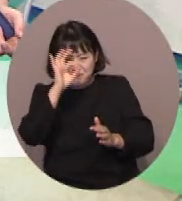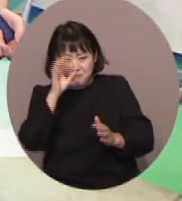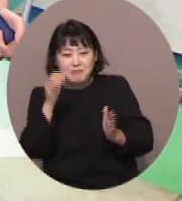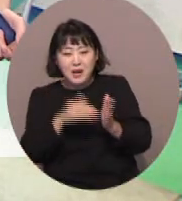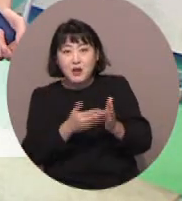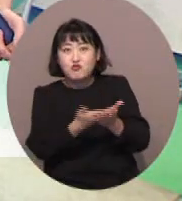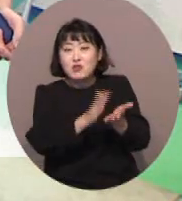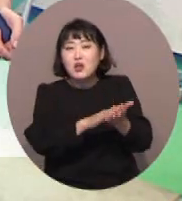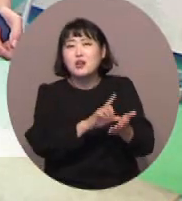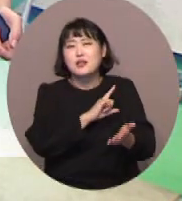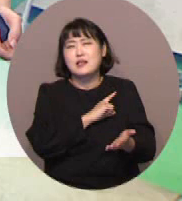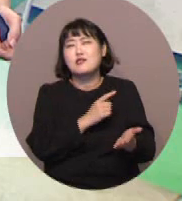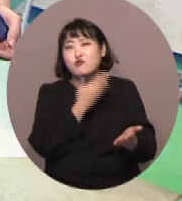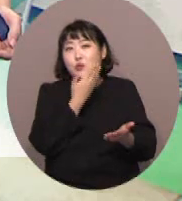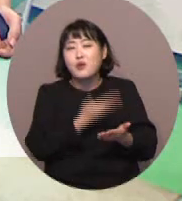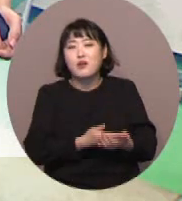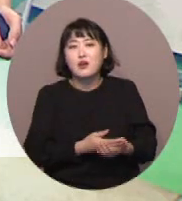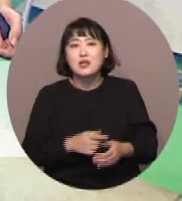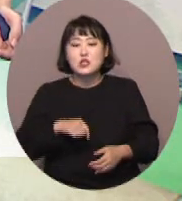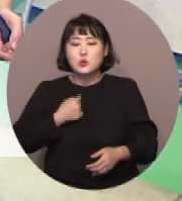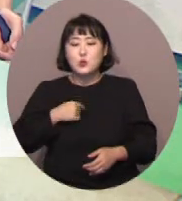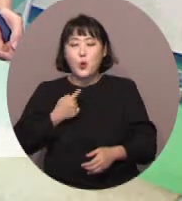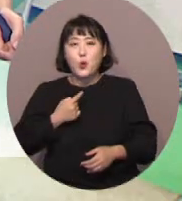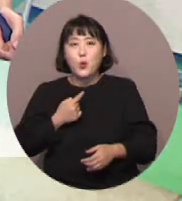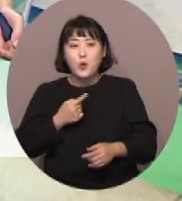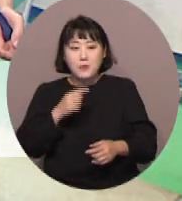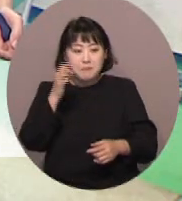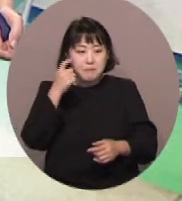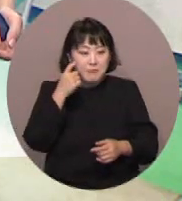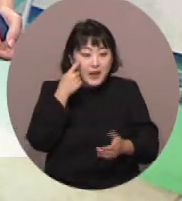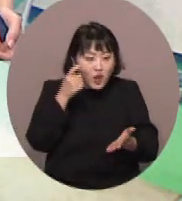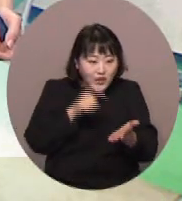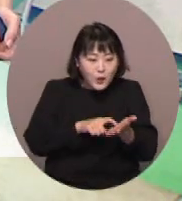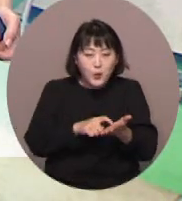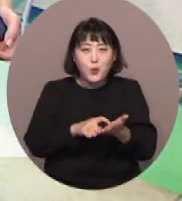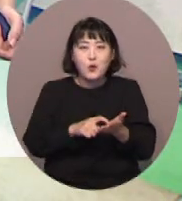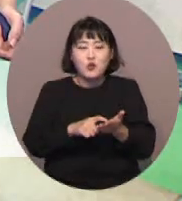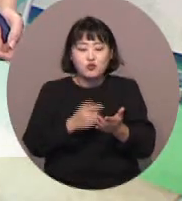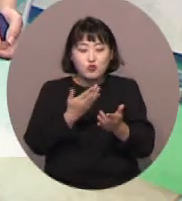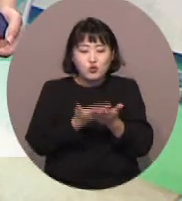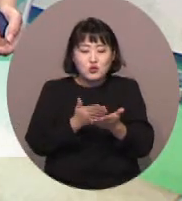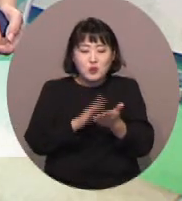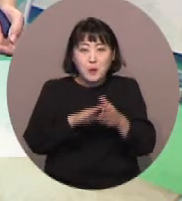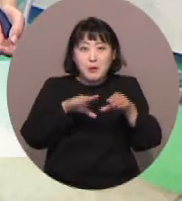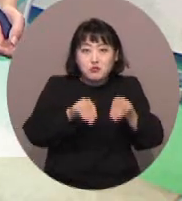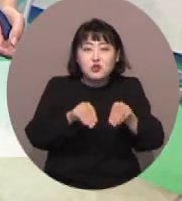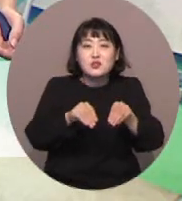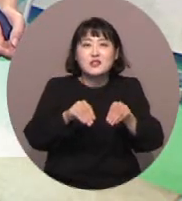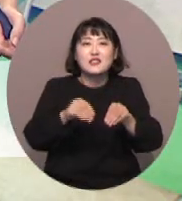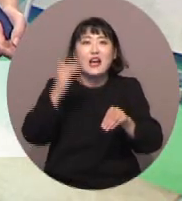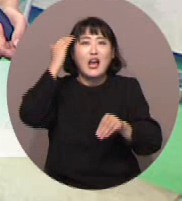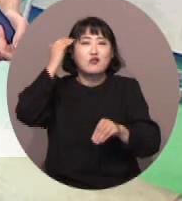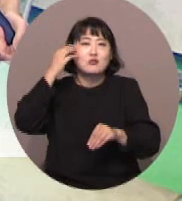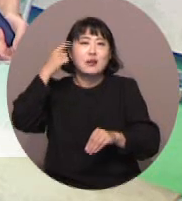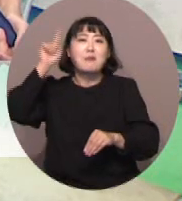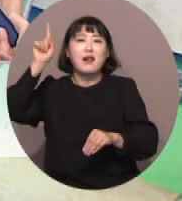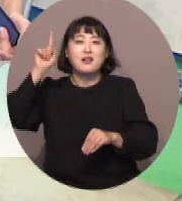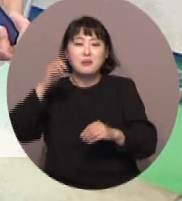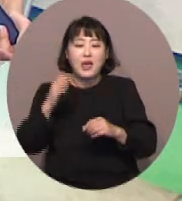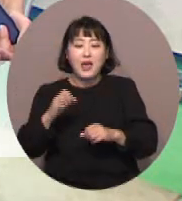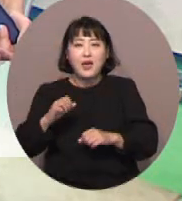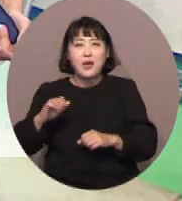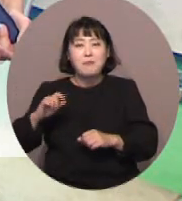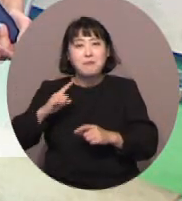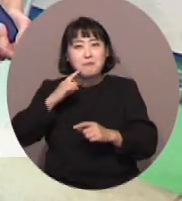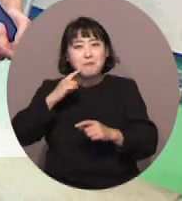필수적인 과제인데요이를 스스로 진단하고 복구하는 똑똑한 밸브를 국내 연구진을 개발에 해군 전력의